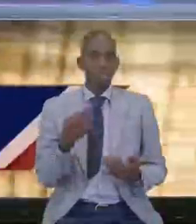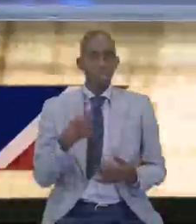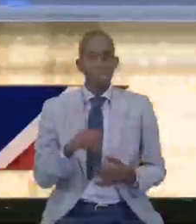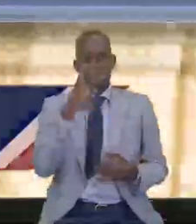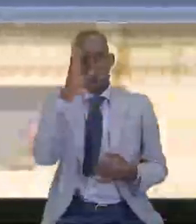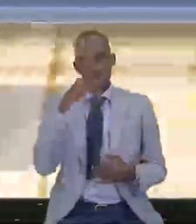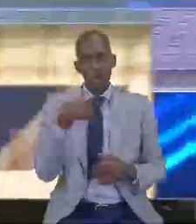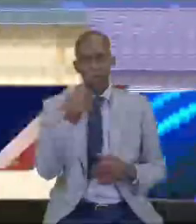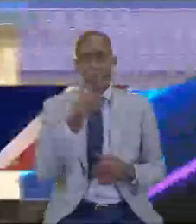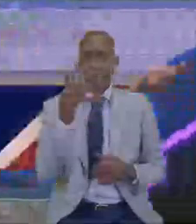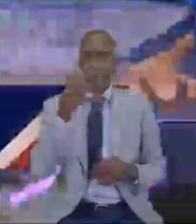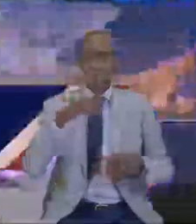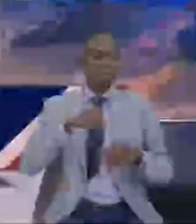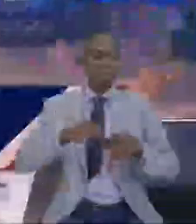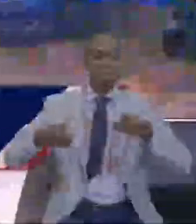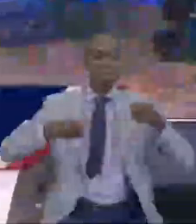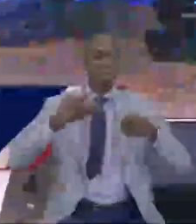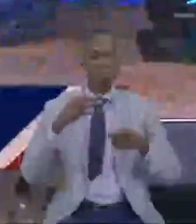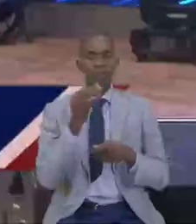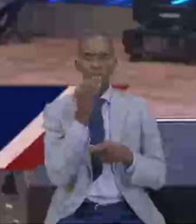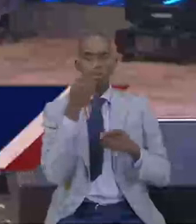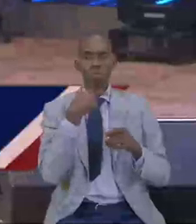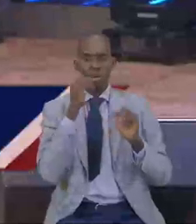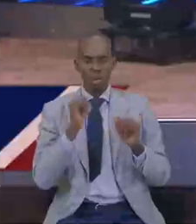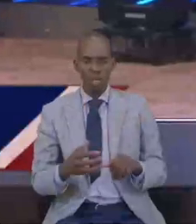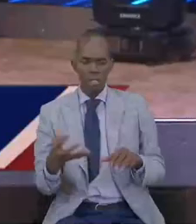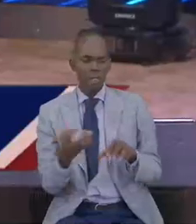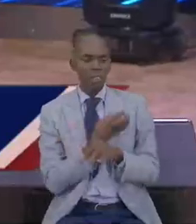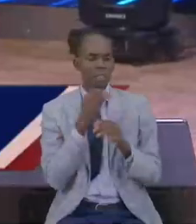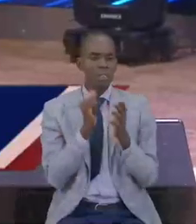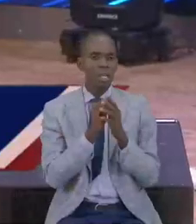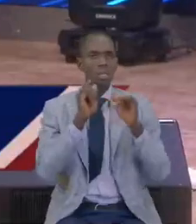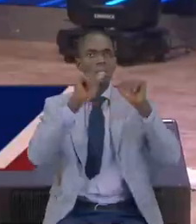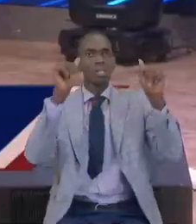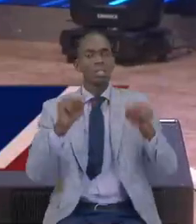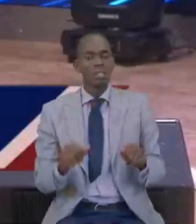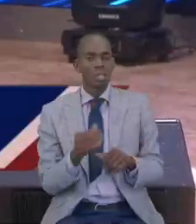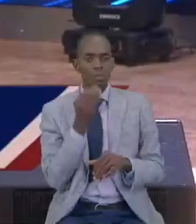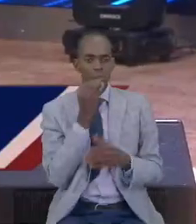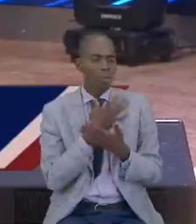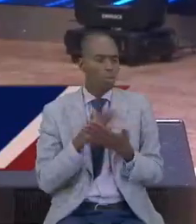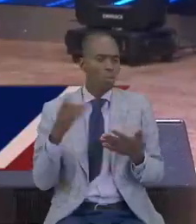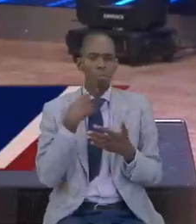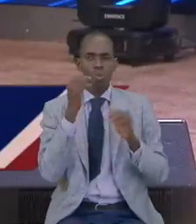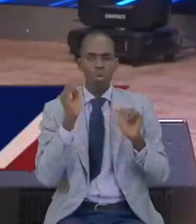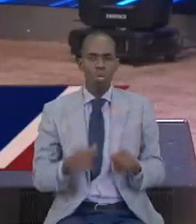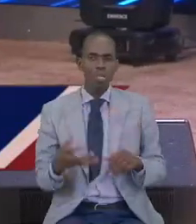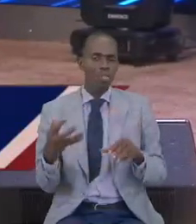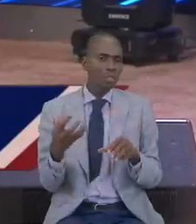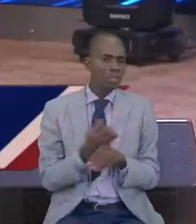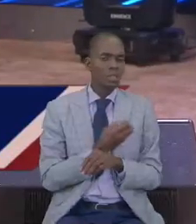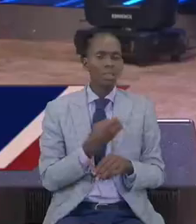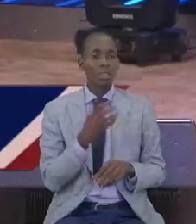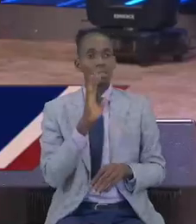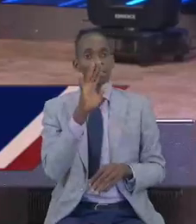avait la charge de la restauration, qui pouvait ôter le repas idolâtre de Daniel, tu